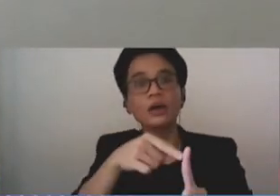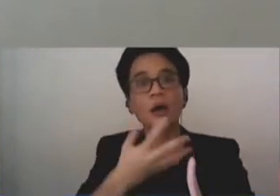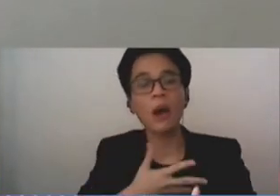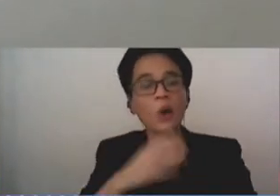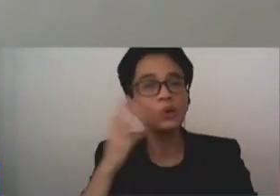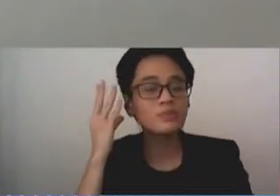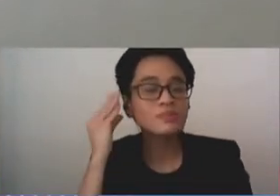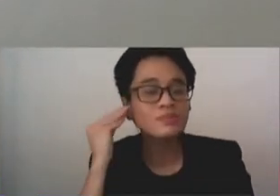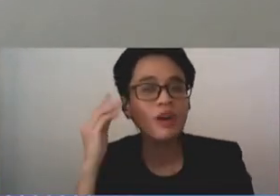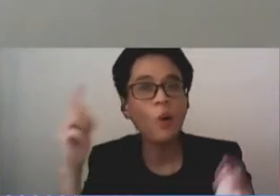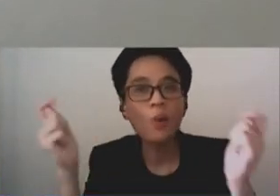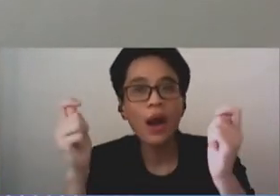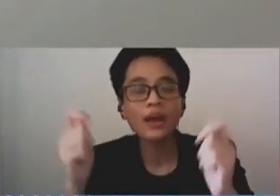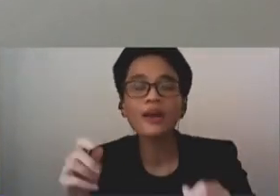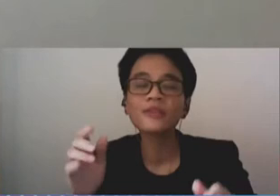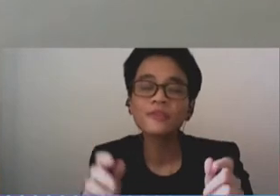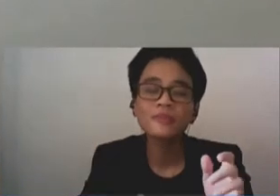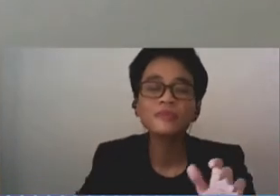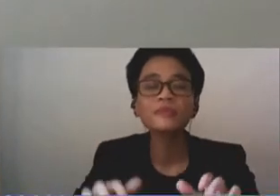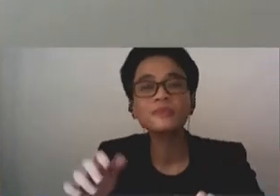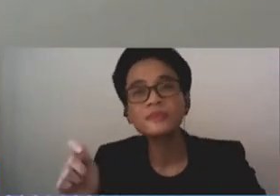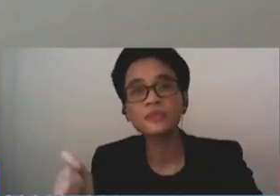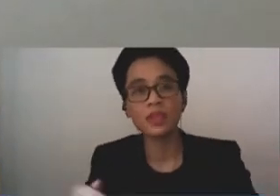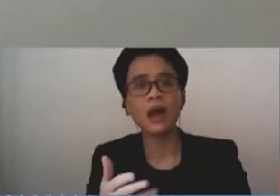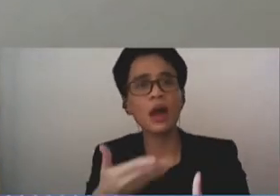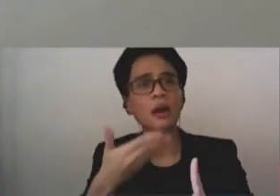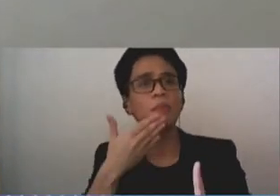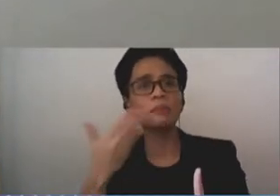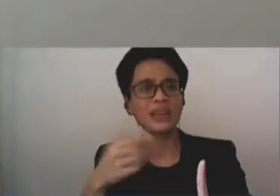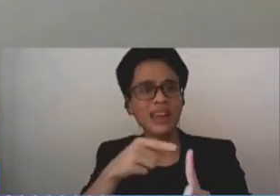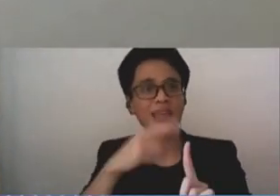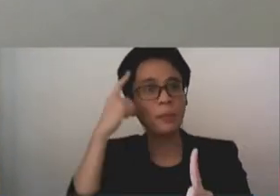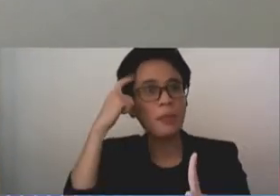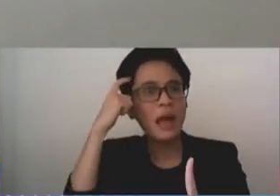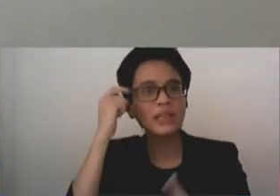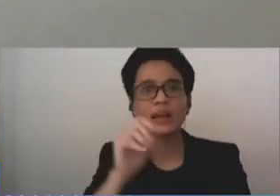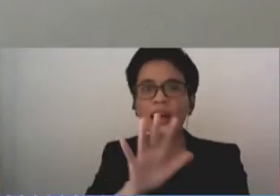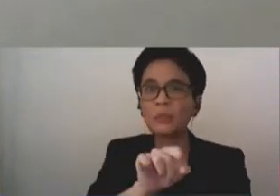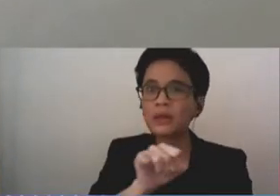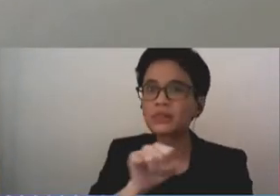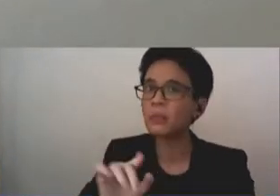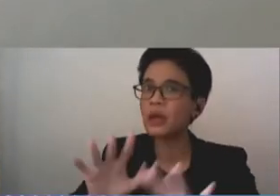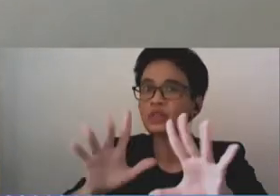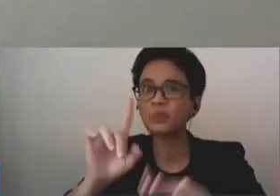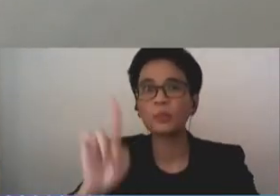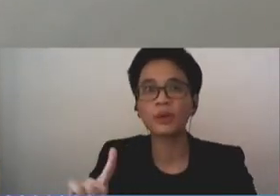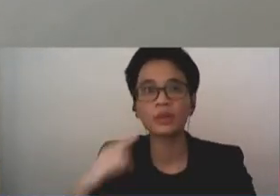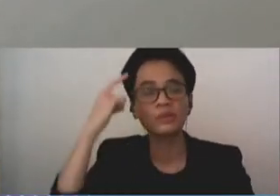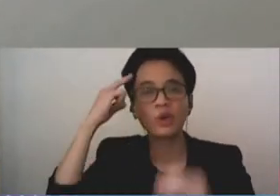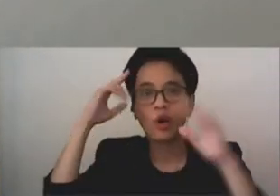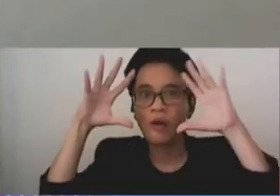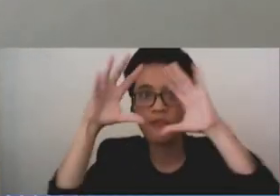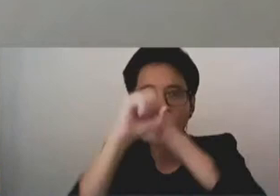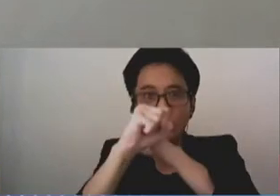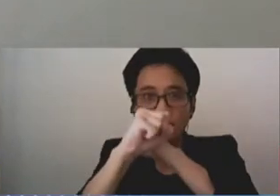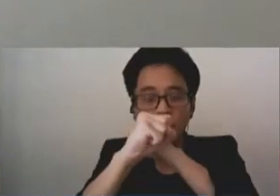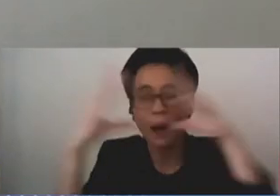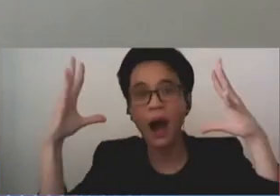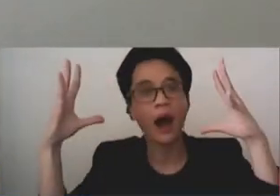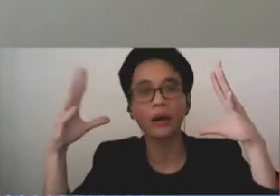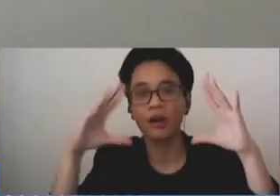tuh, namanya belajar itu kan paling 5 menit 10 menit itu sudah konsentrasinya sudah buyar kayak gitu. Nah tapi